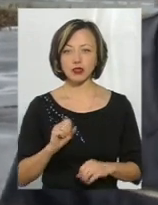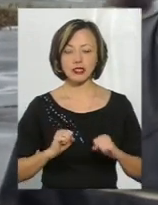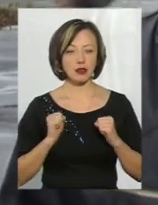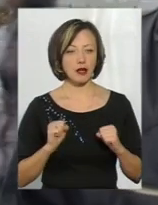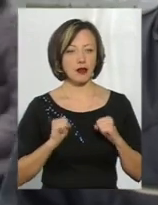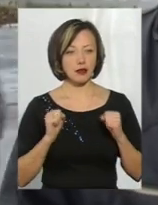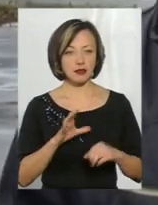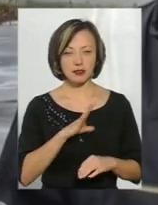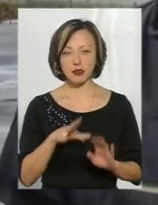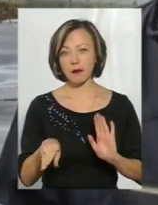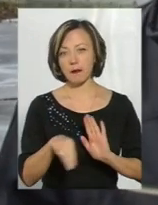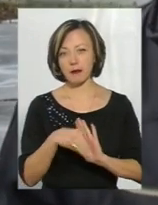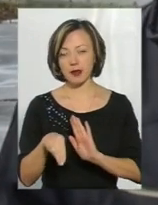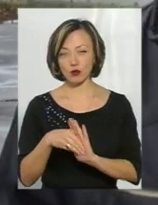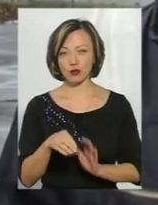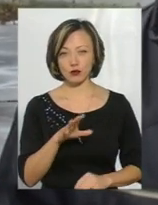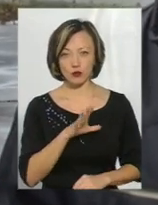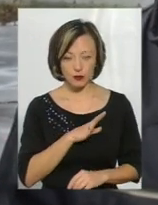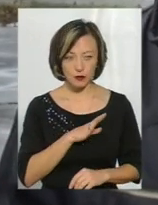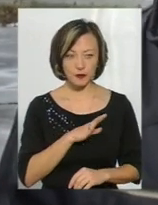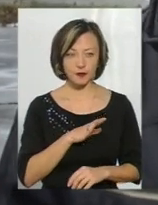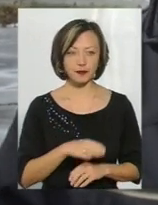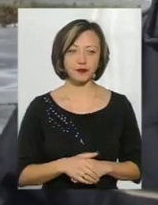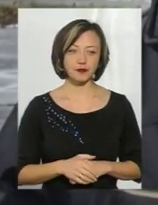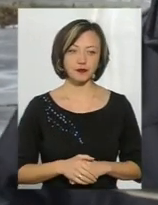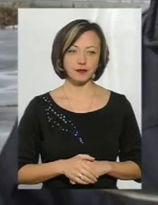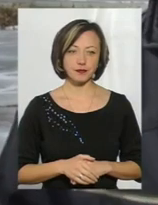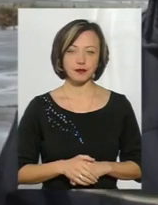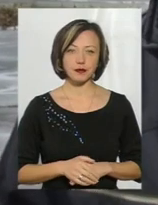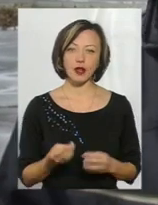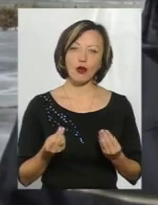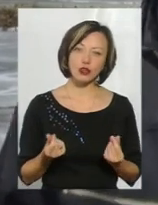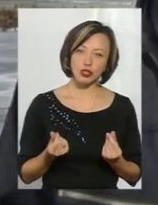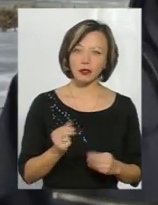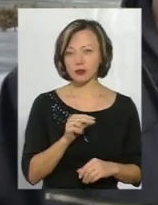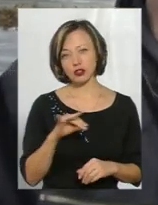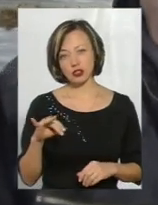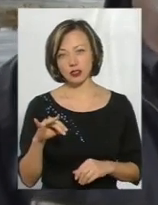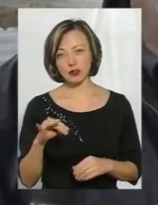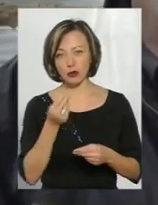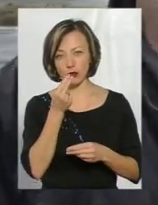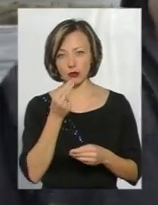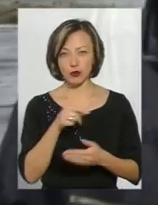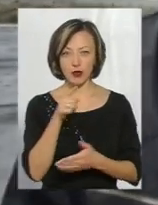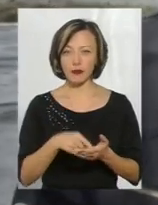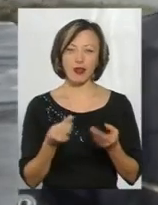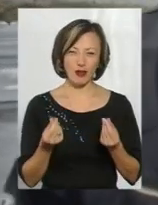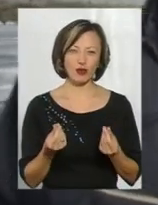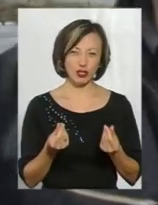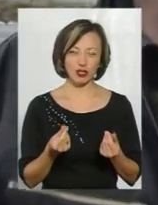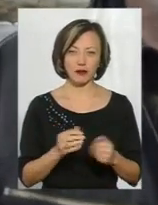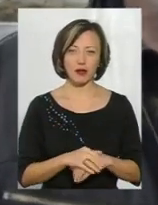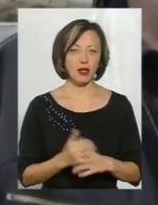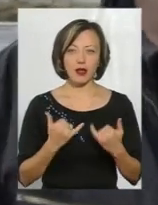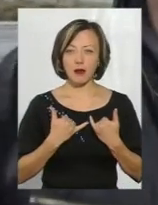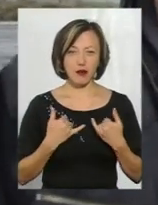старалися підкупляти. Там. Грошима чи продуктами? Грошима. Ну, для